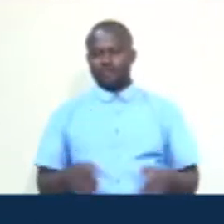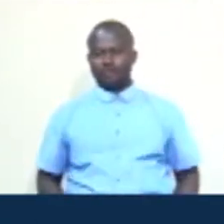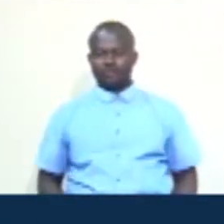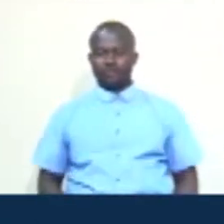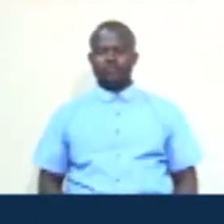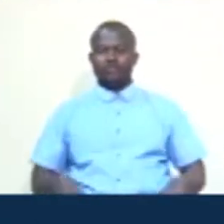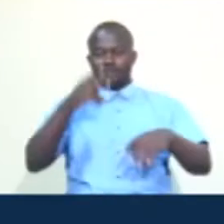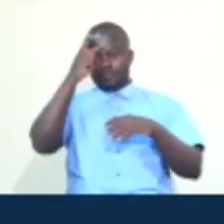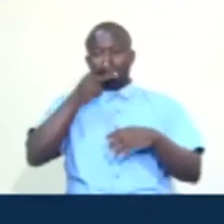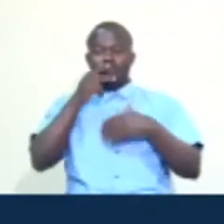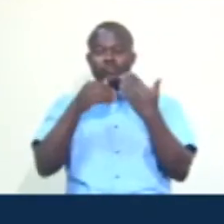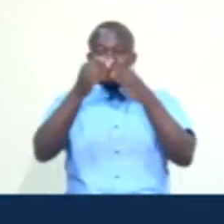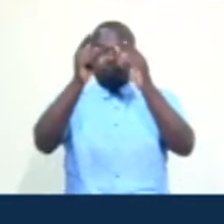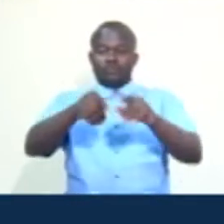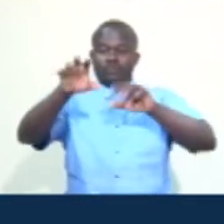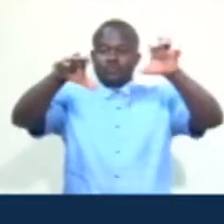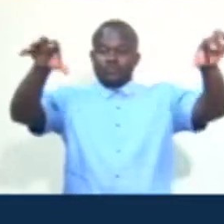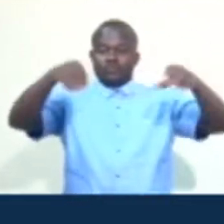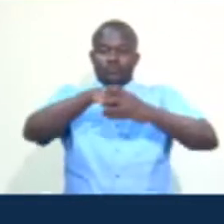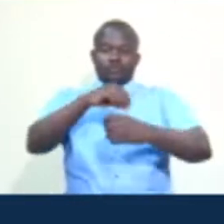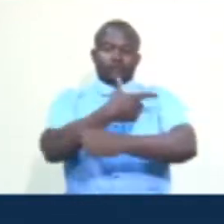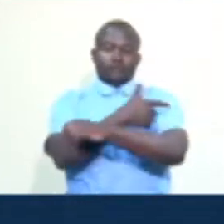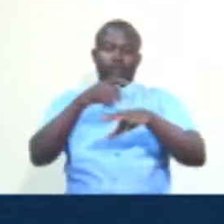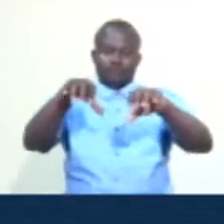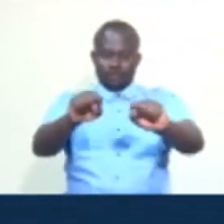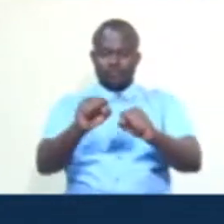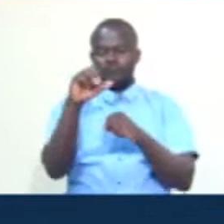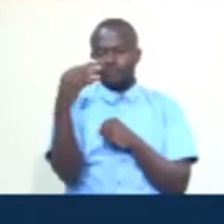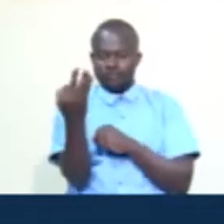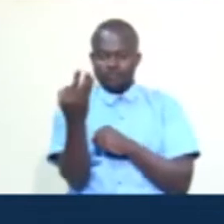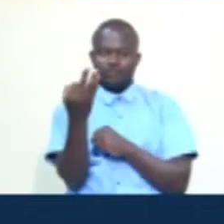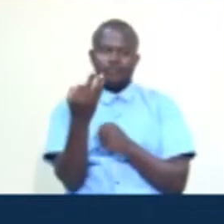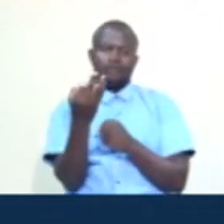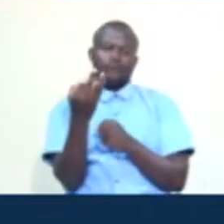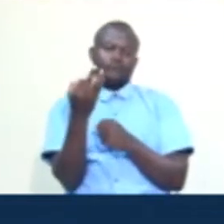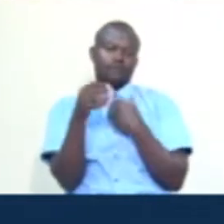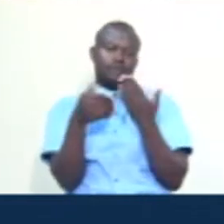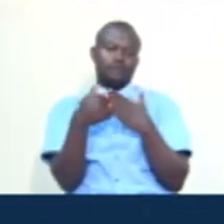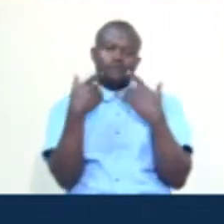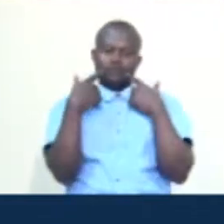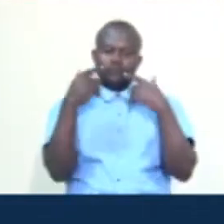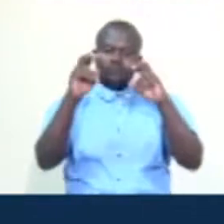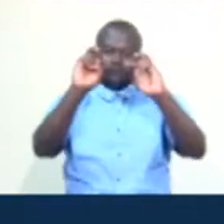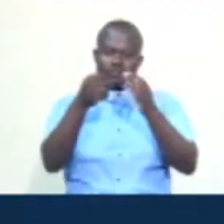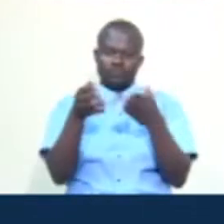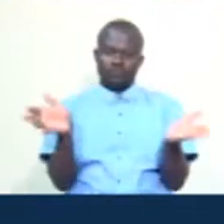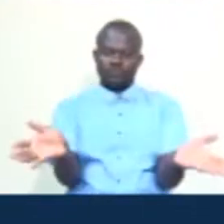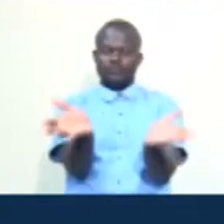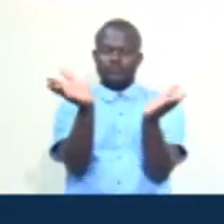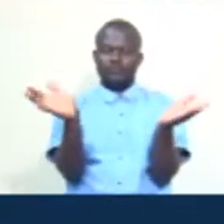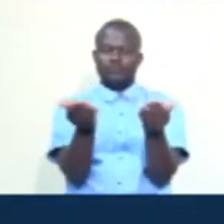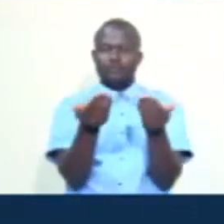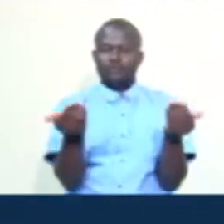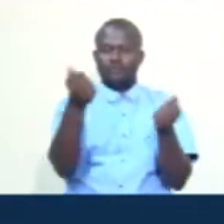ruhande rw'ababyeyi baje kuri site zikingira gufata urukingo rwa gatatu rwo gushimangira bavuze ko banabikanguriye abana